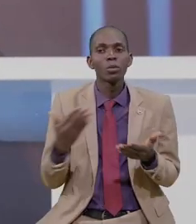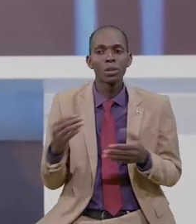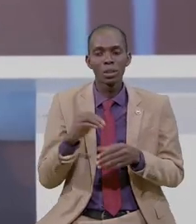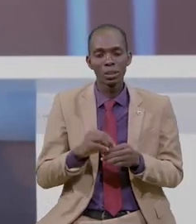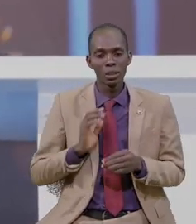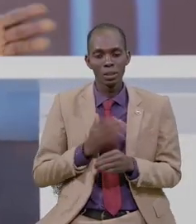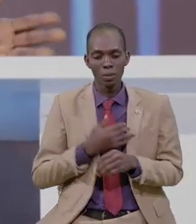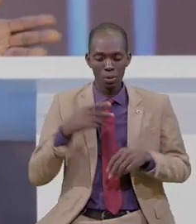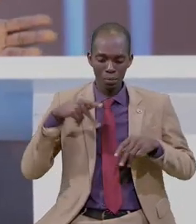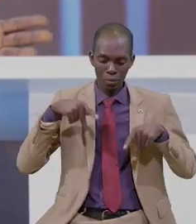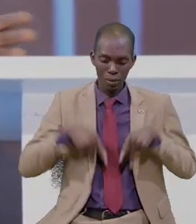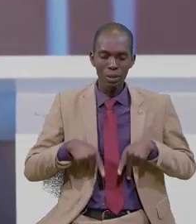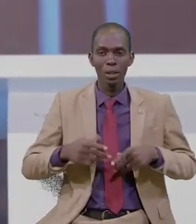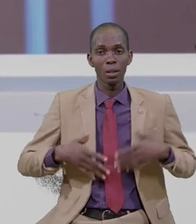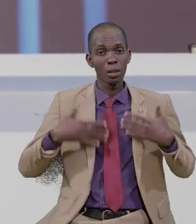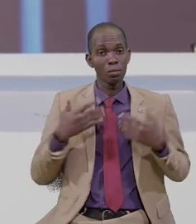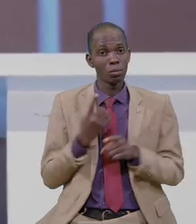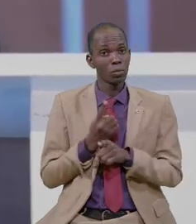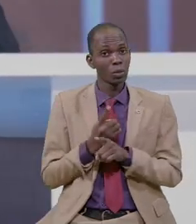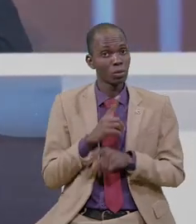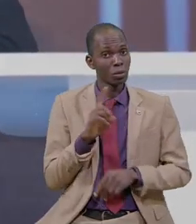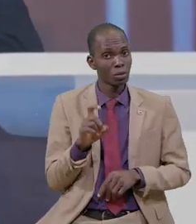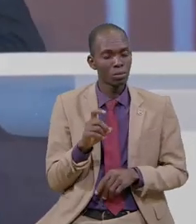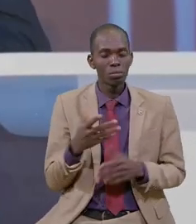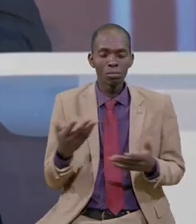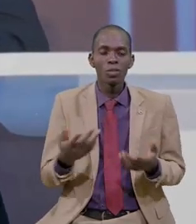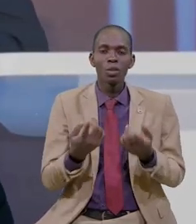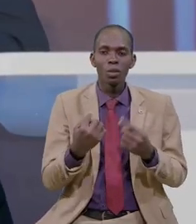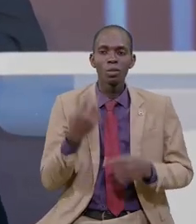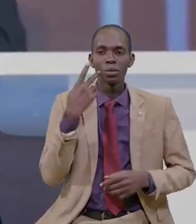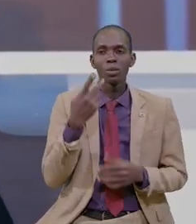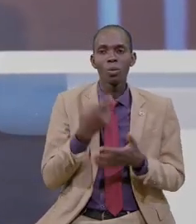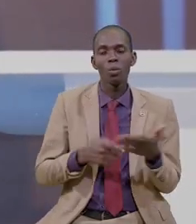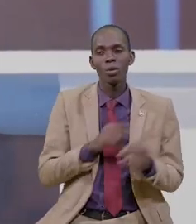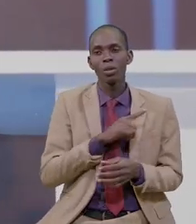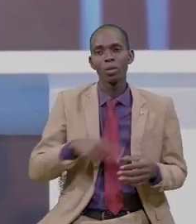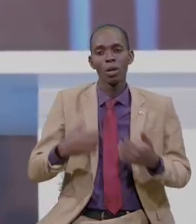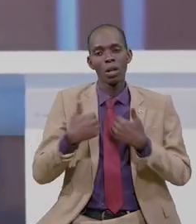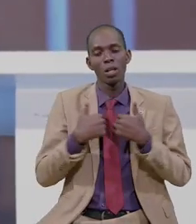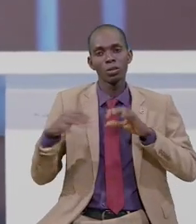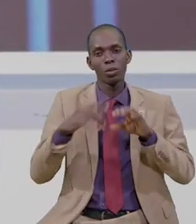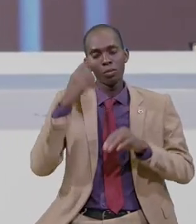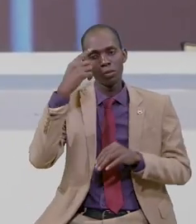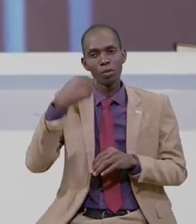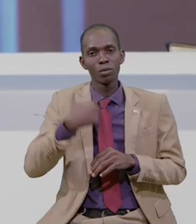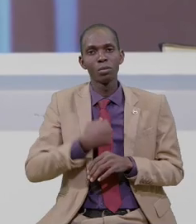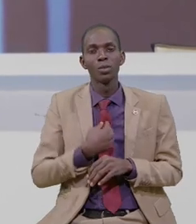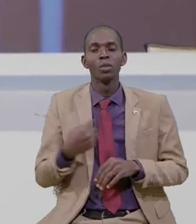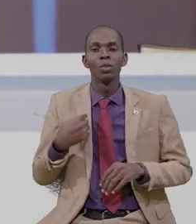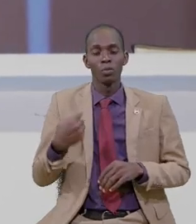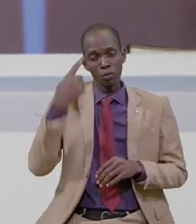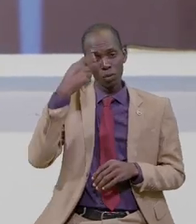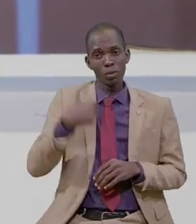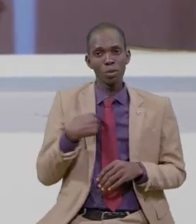nos vies personnelles, d'accord? Venez voir ce que le Seigneur a fait pour moi. Nous avons un